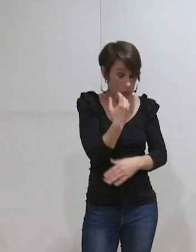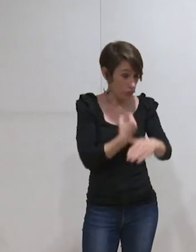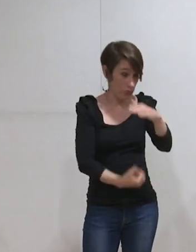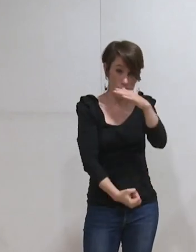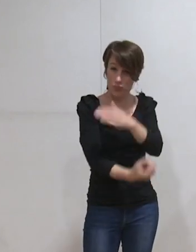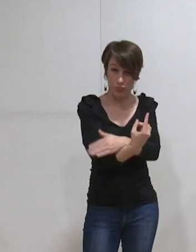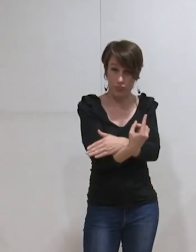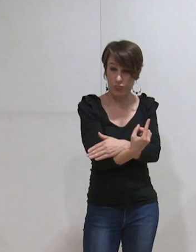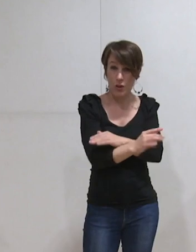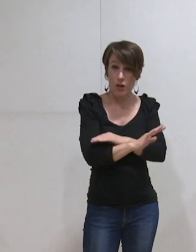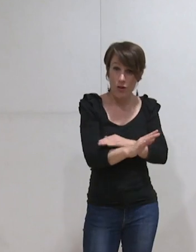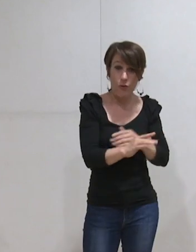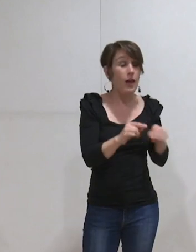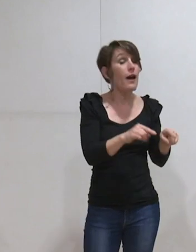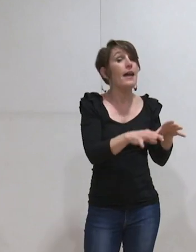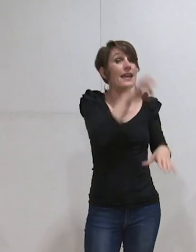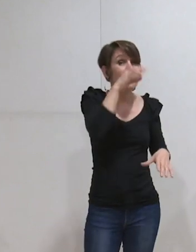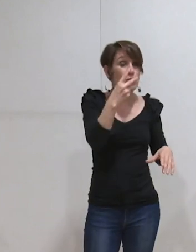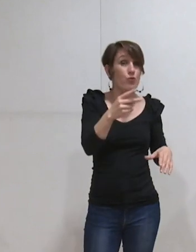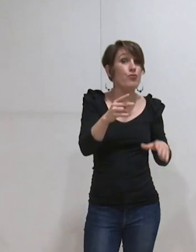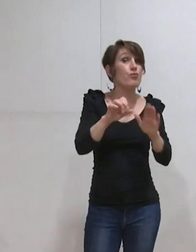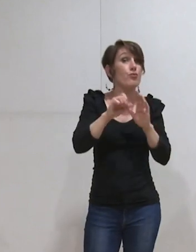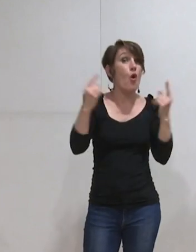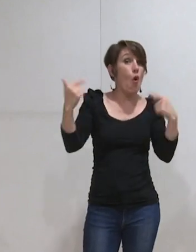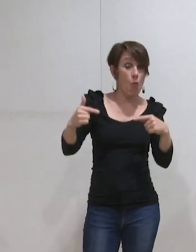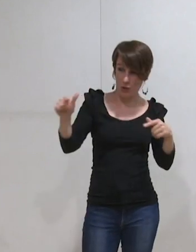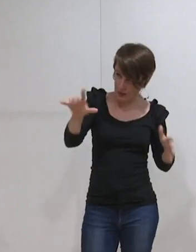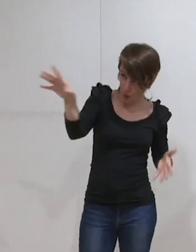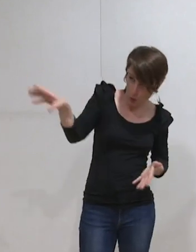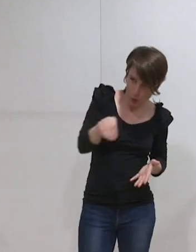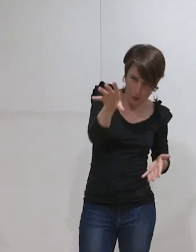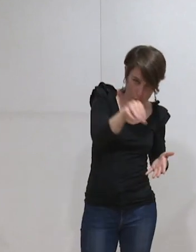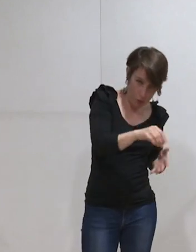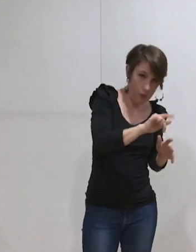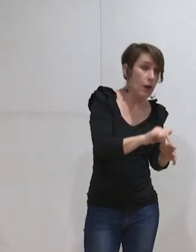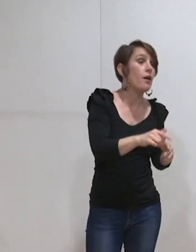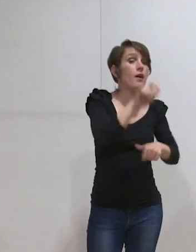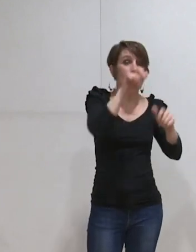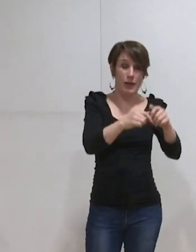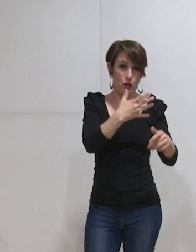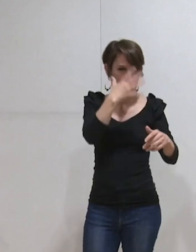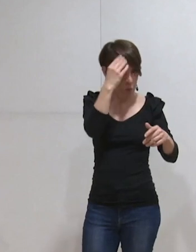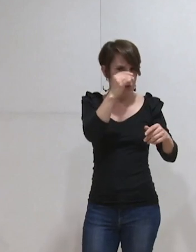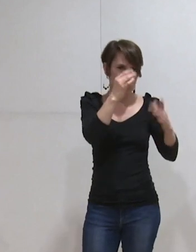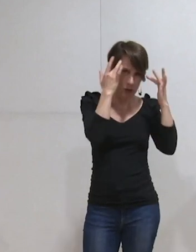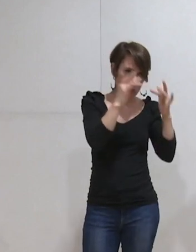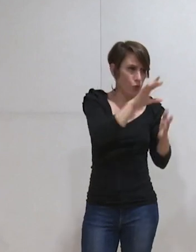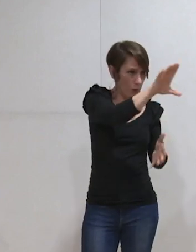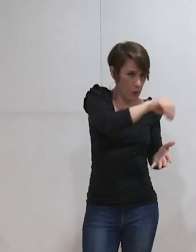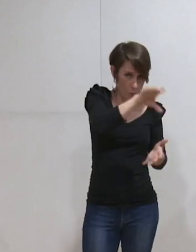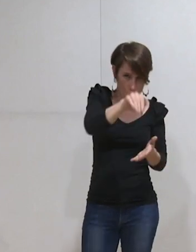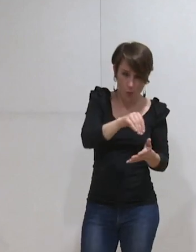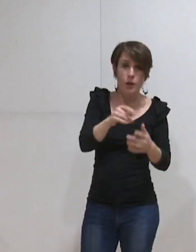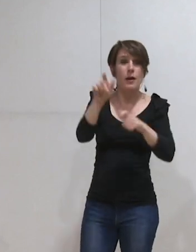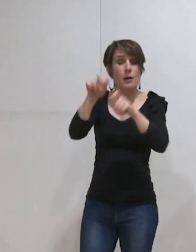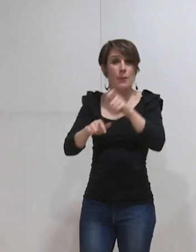nous avons souhaité associer des élus de l'opposition nous avons des personnalités qualifiées du monde culturel nous avons des citoyens tiré au sort et